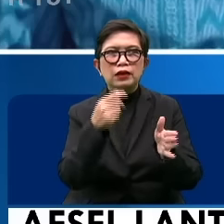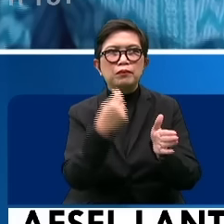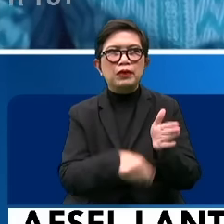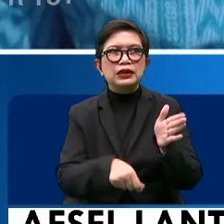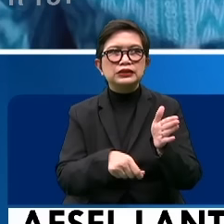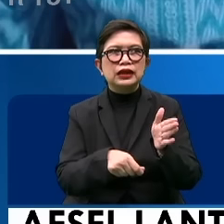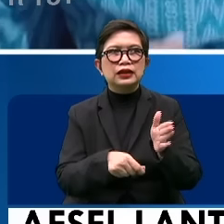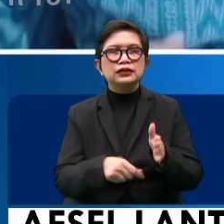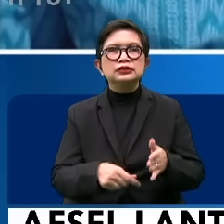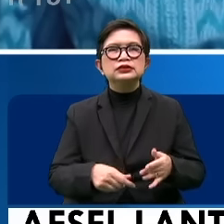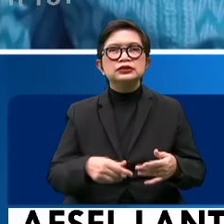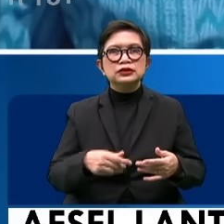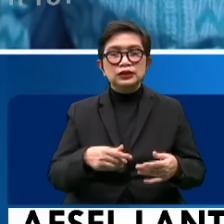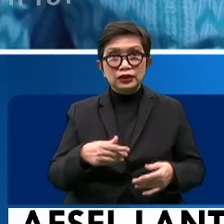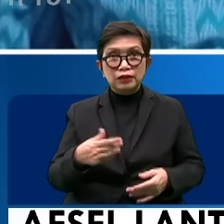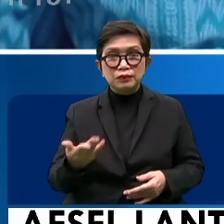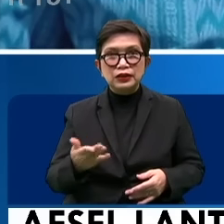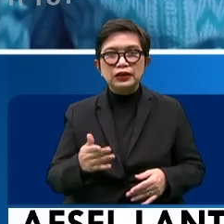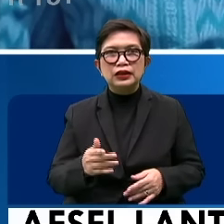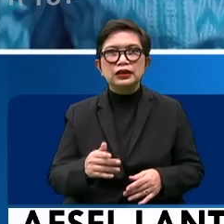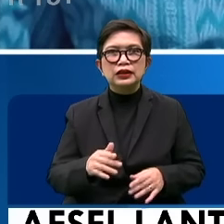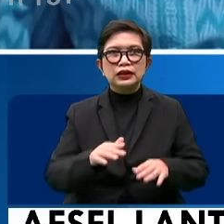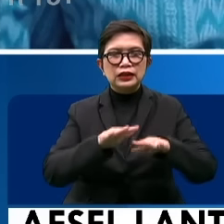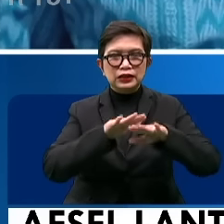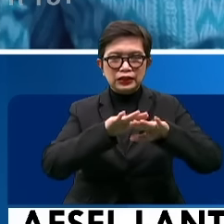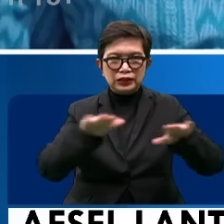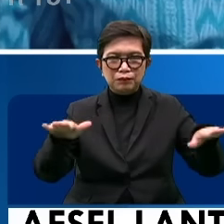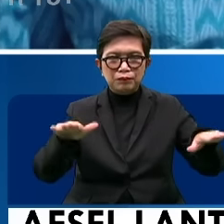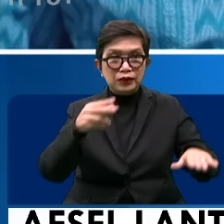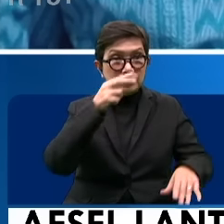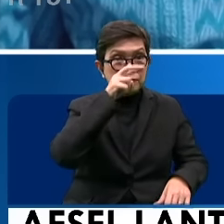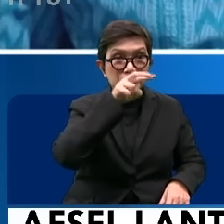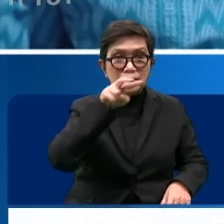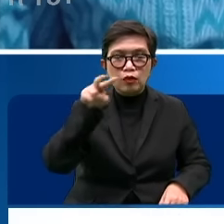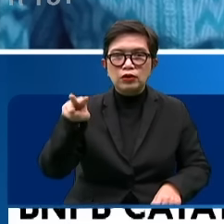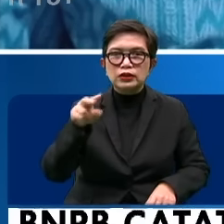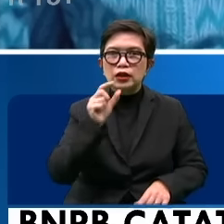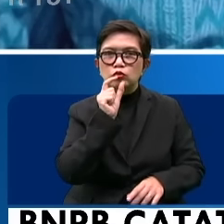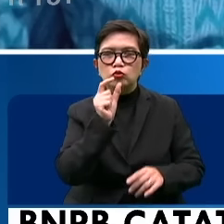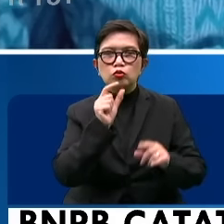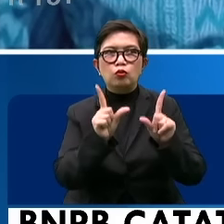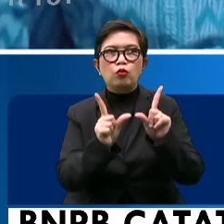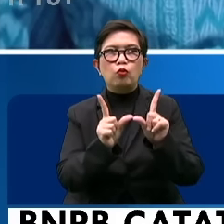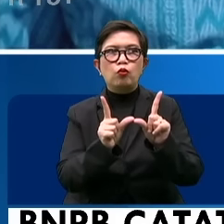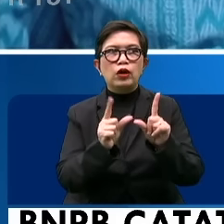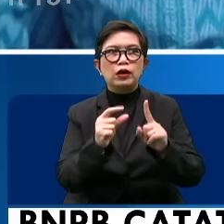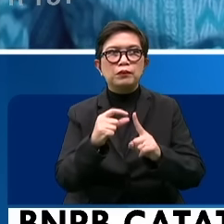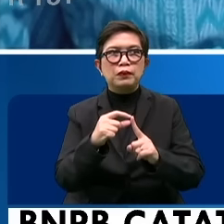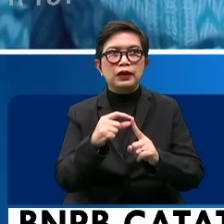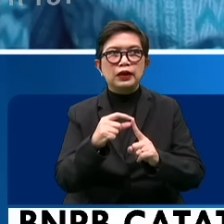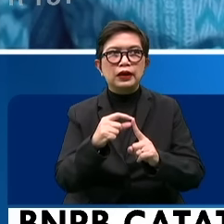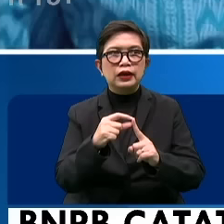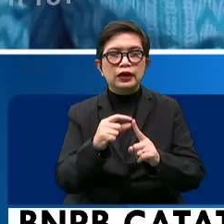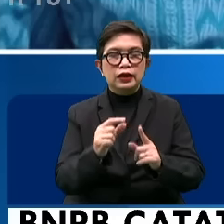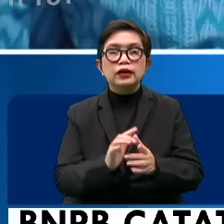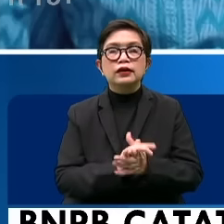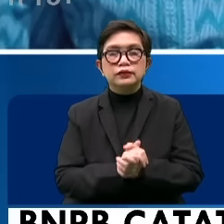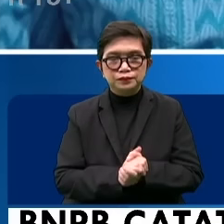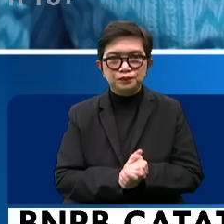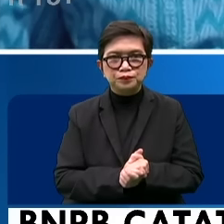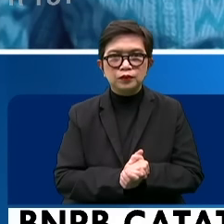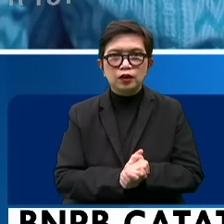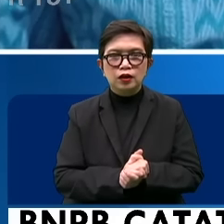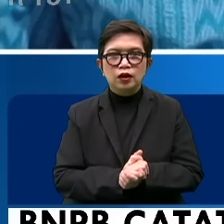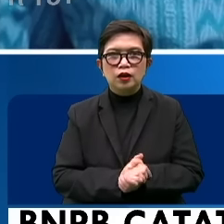menertibkan dalam rangka pengawasan untuk WP-nya, yang mana yang banyak memperluas muncul basis wajib sekarang pajak ini begitu ya? yang